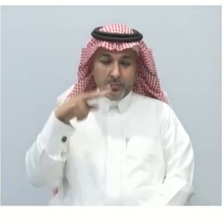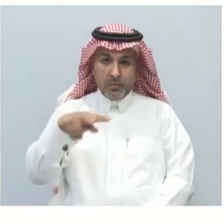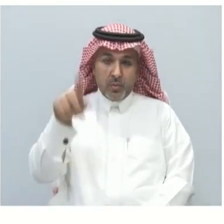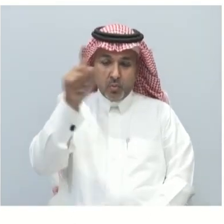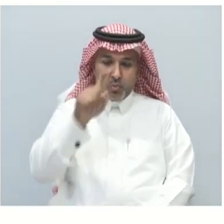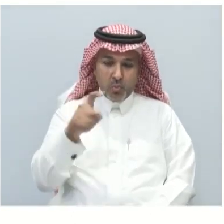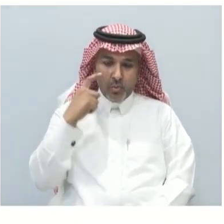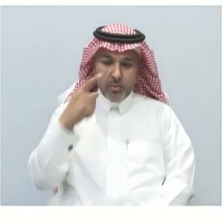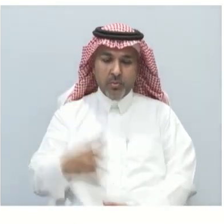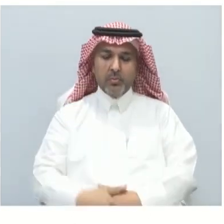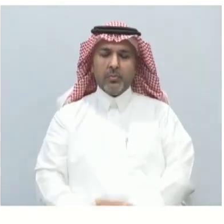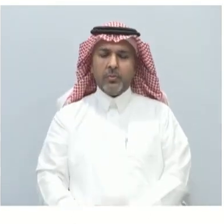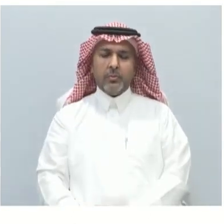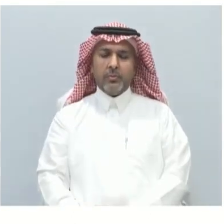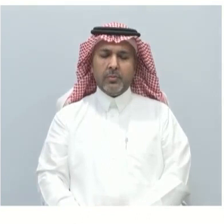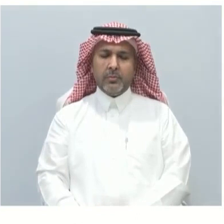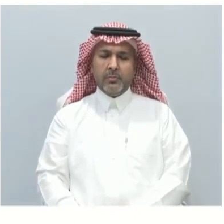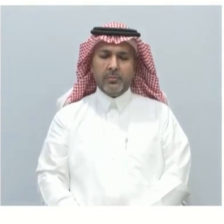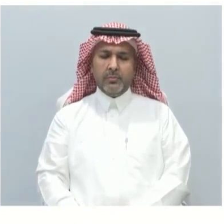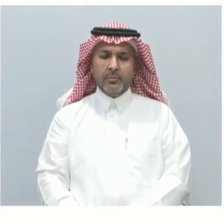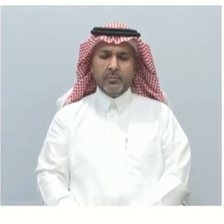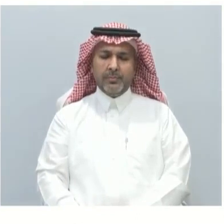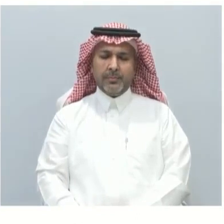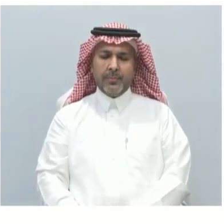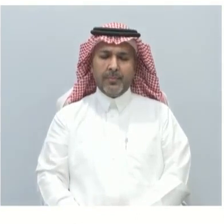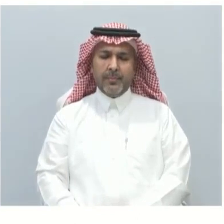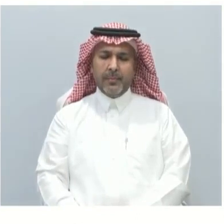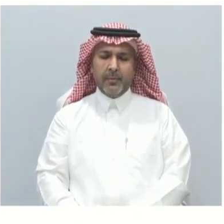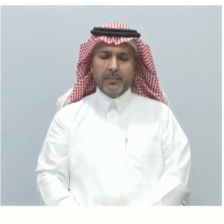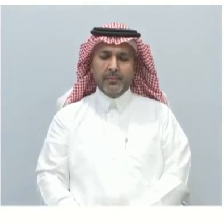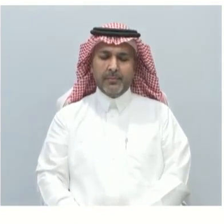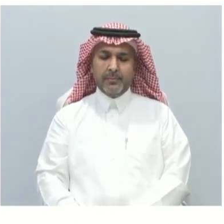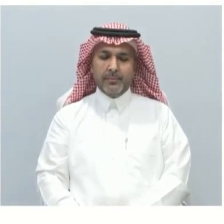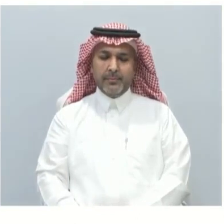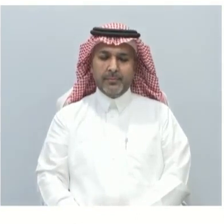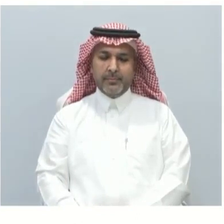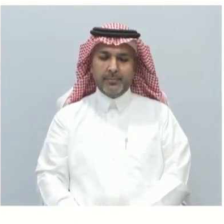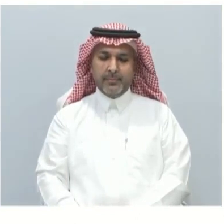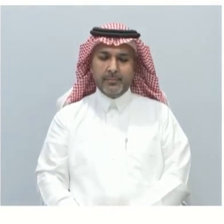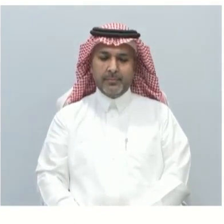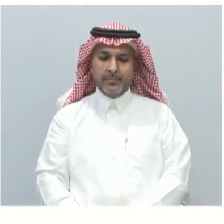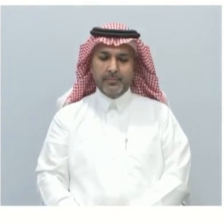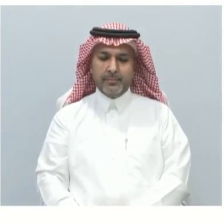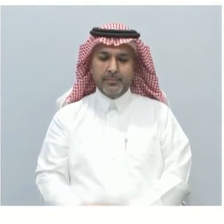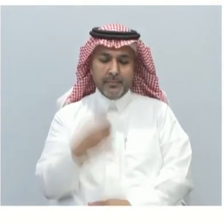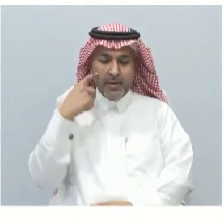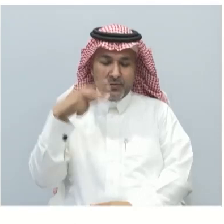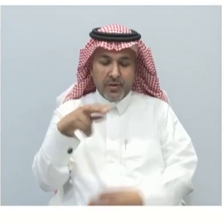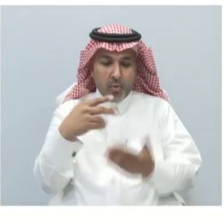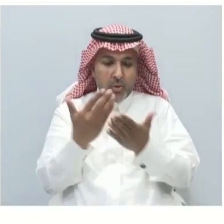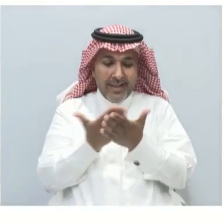فقره لماذا قد تفتوا عناكب الرتيلاء مخيفه باجسامها الكبيره المغطاه بالشعر وارجلها الكبيره